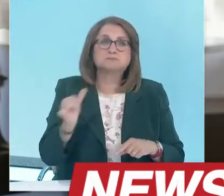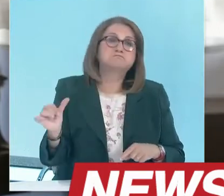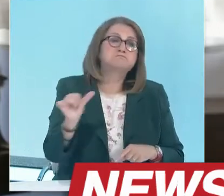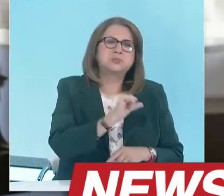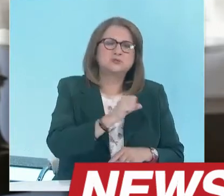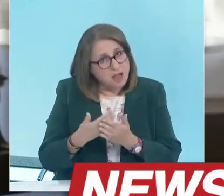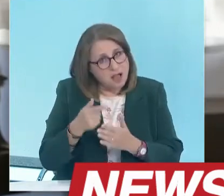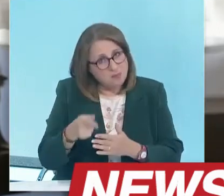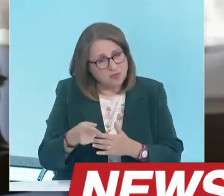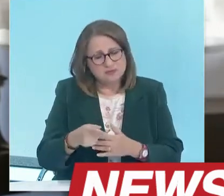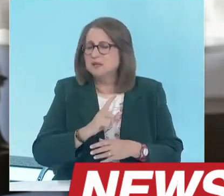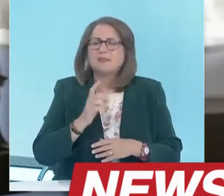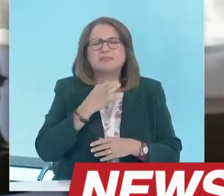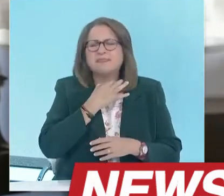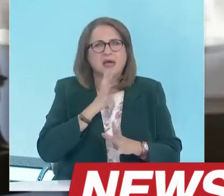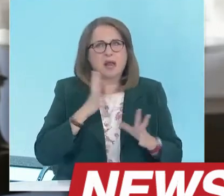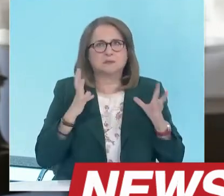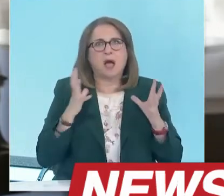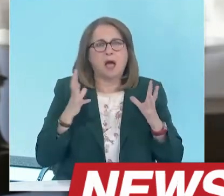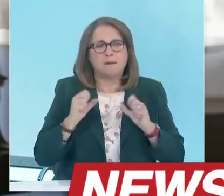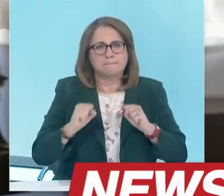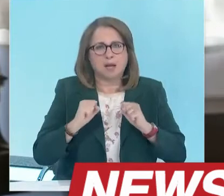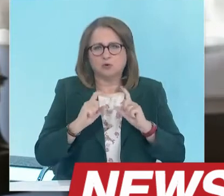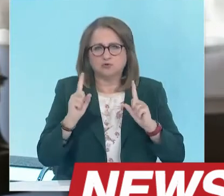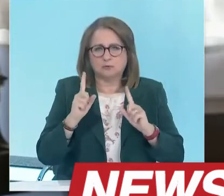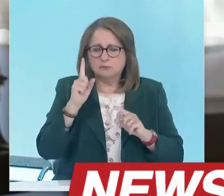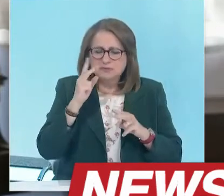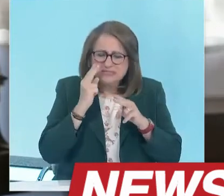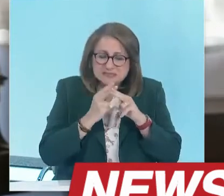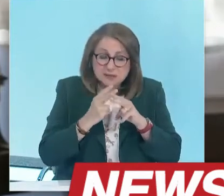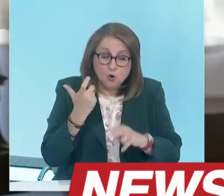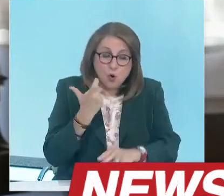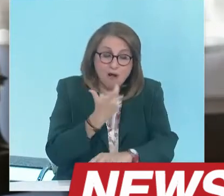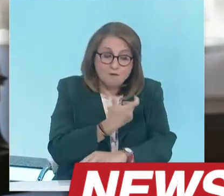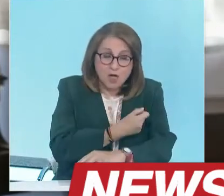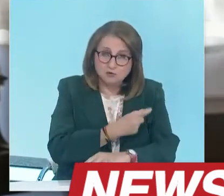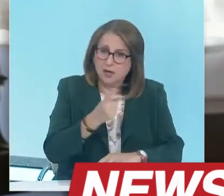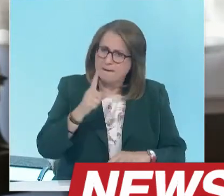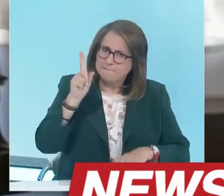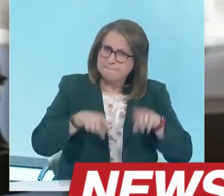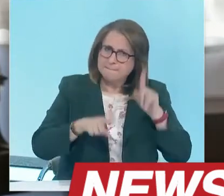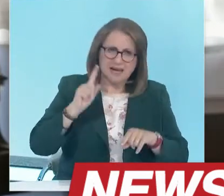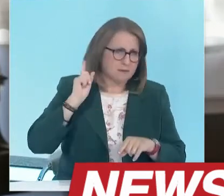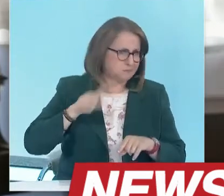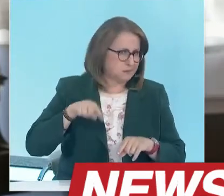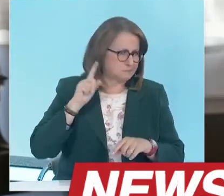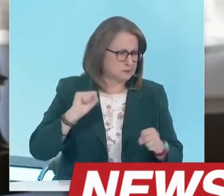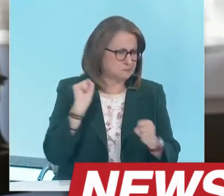είπε χαρακτηριστικά. Η χώρα δεν θα ξανακλείσει από τη στάση ορισμένων. Θα δώσει ελευθερία στους